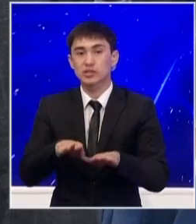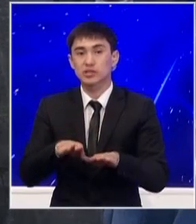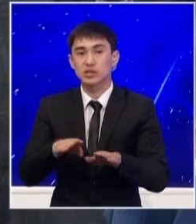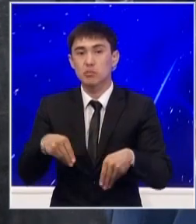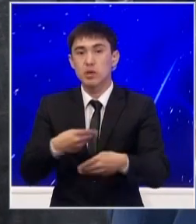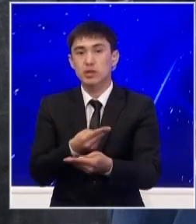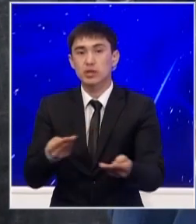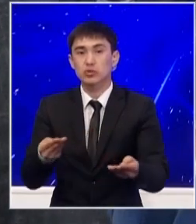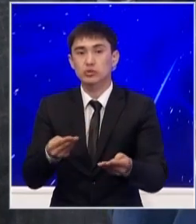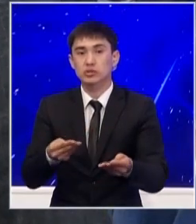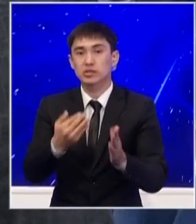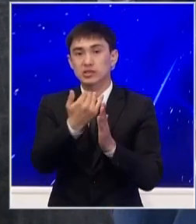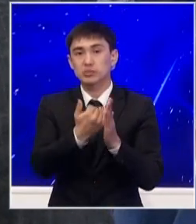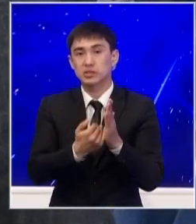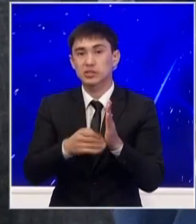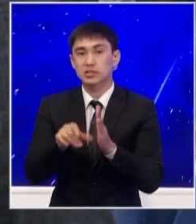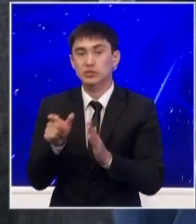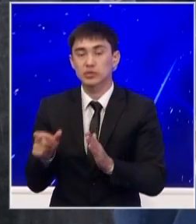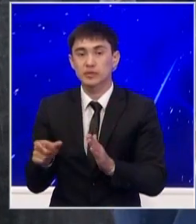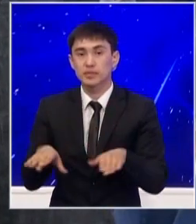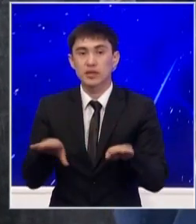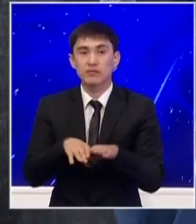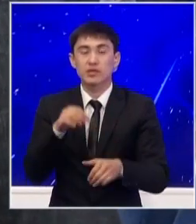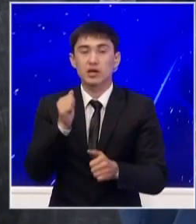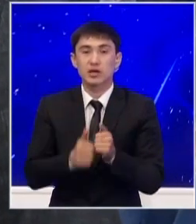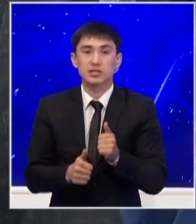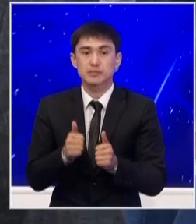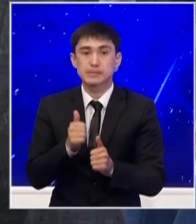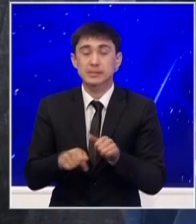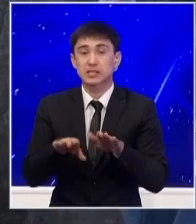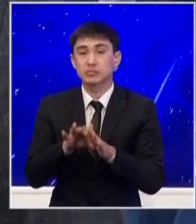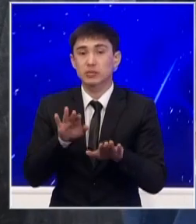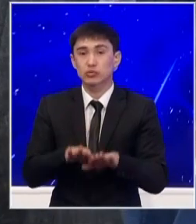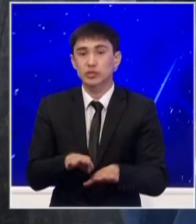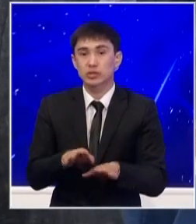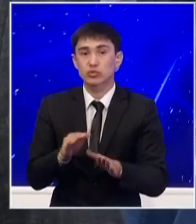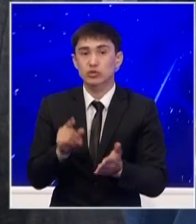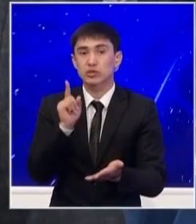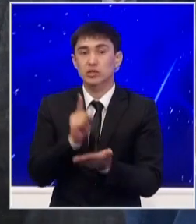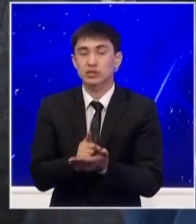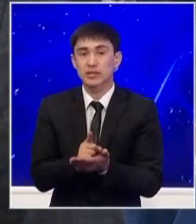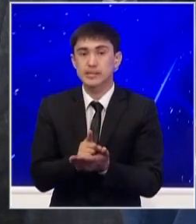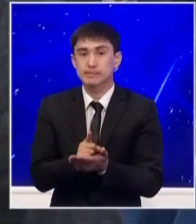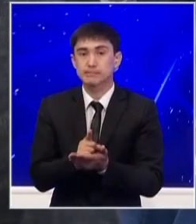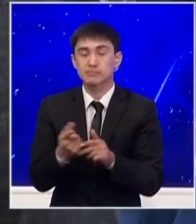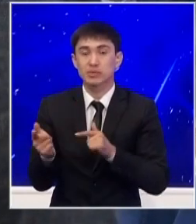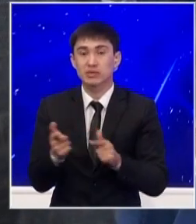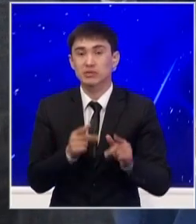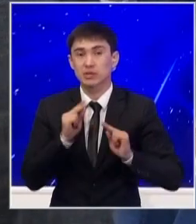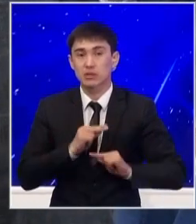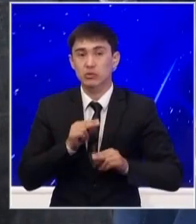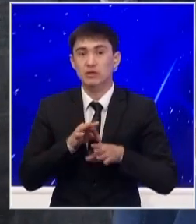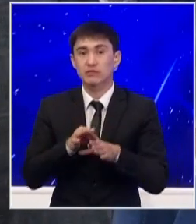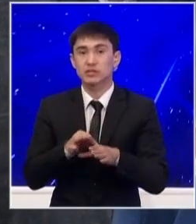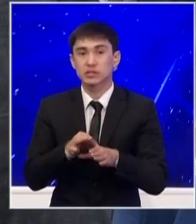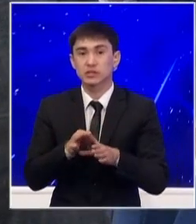передаются списки избирателей. Соответственно, на каждом избирательном участке уже должна подготовительная работа